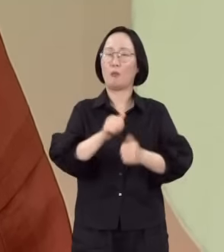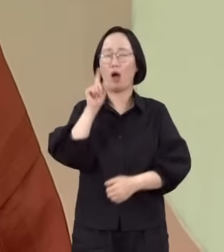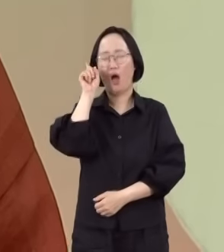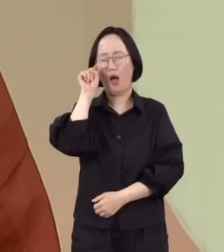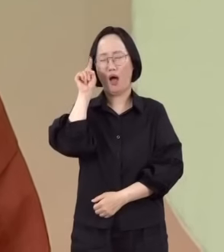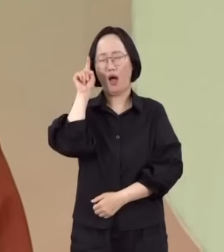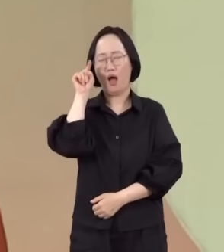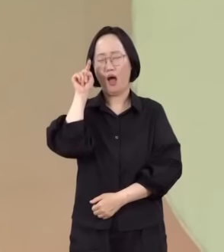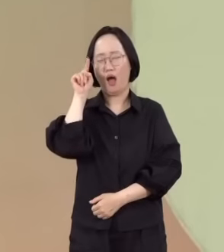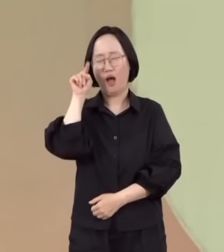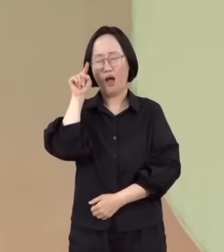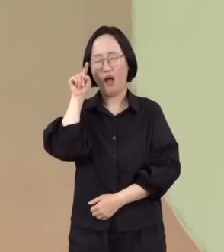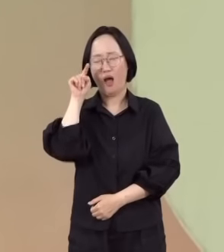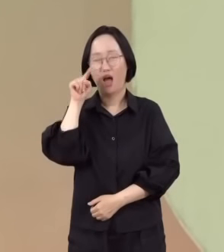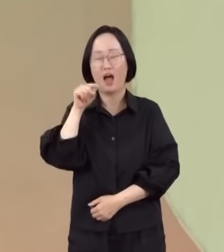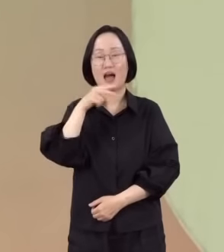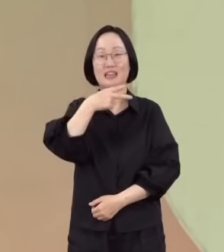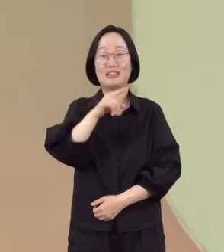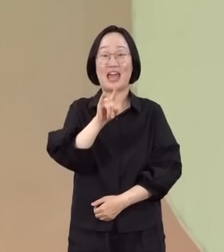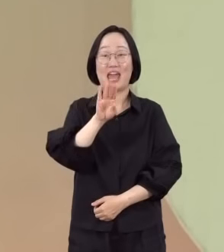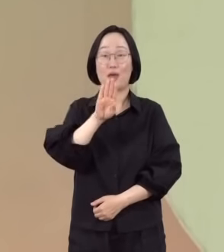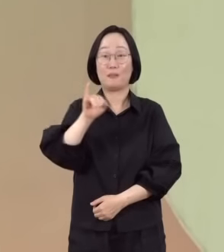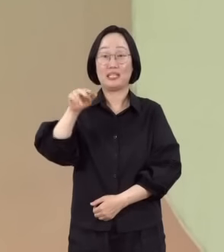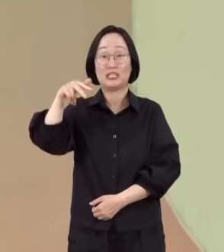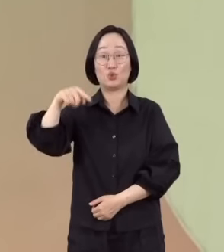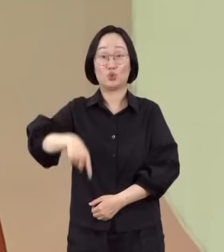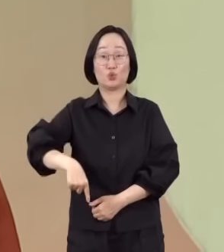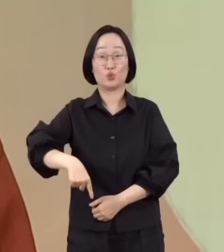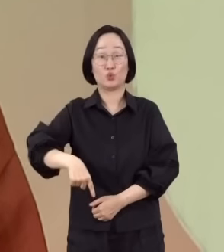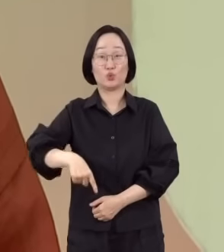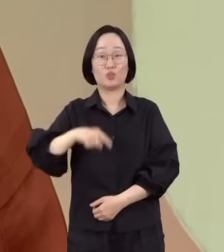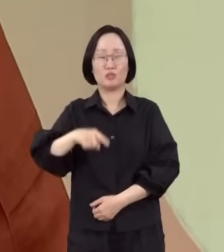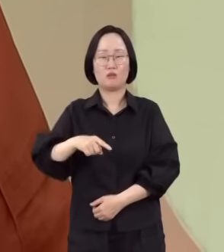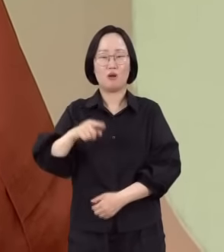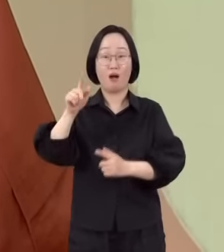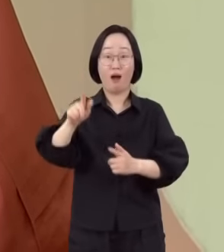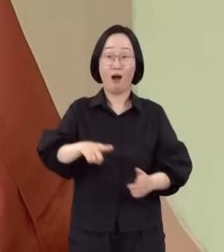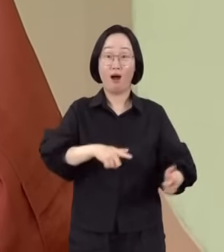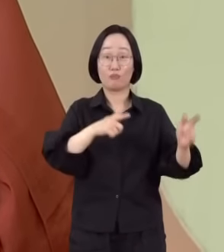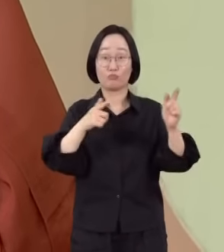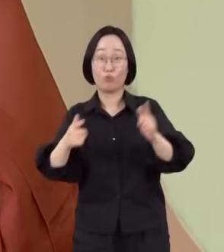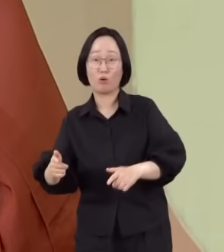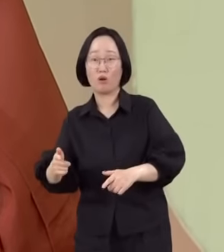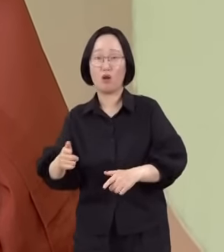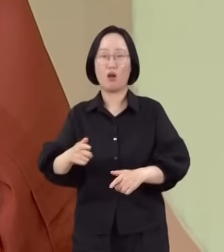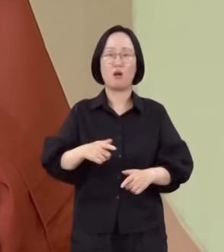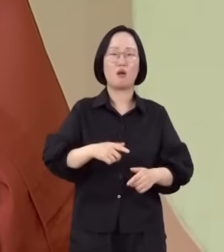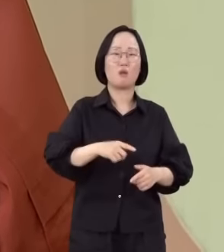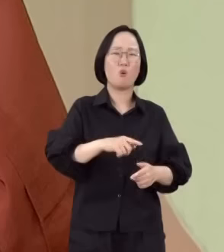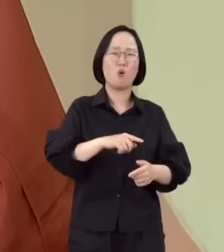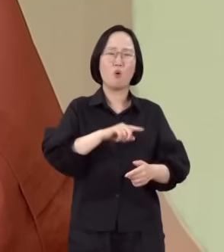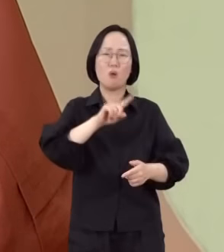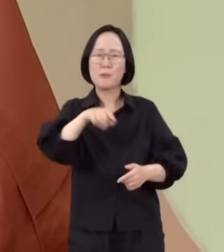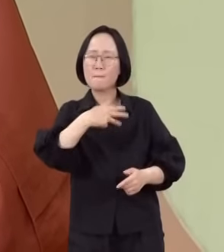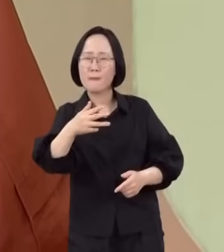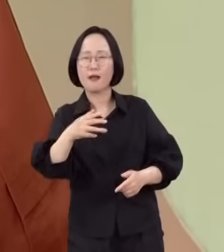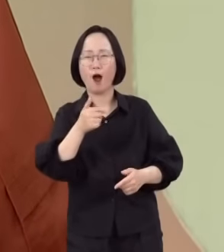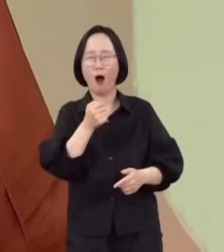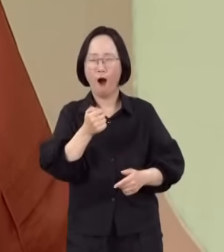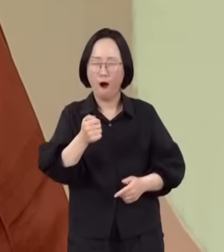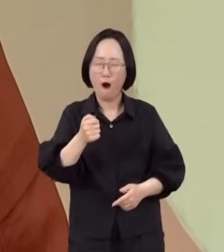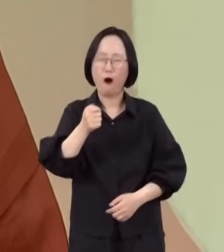매일매일 하루에 신묘장구 대다라니를 몇 백독 했대 몇 백도 막 108°